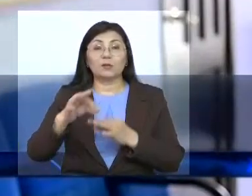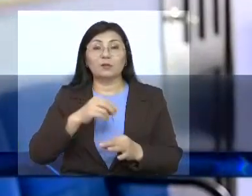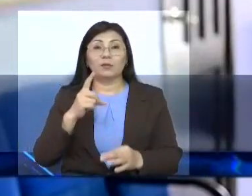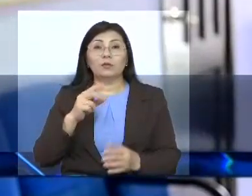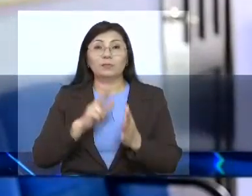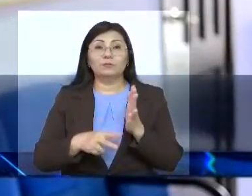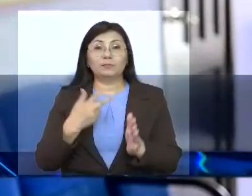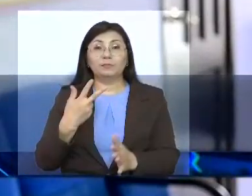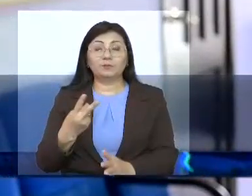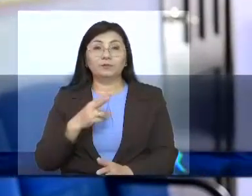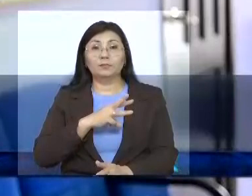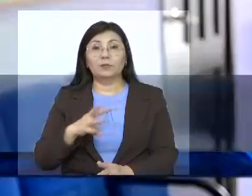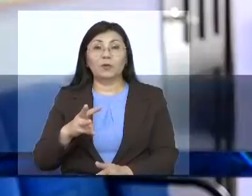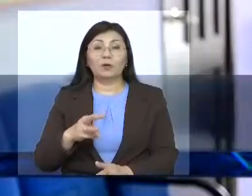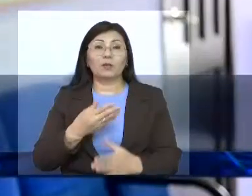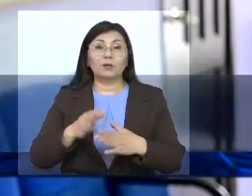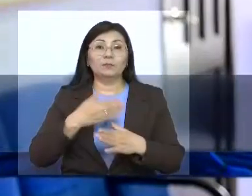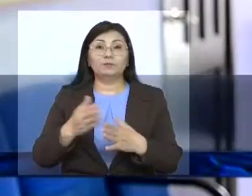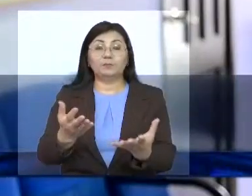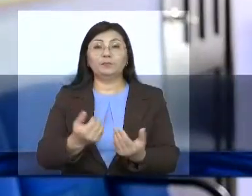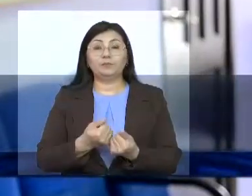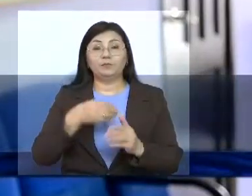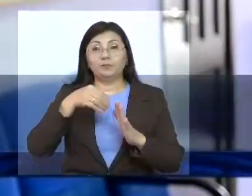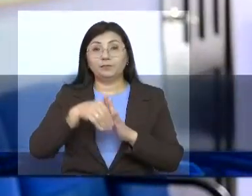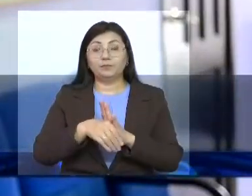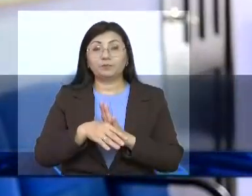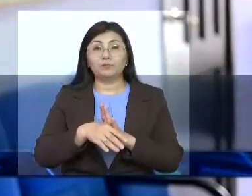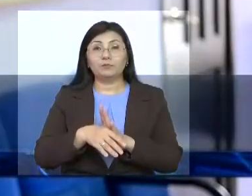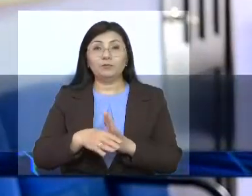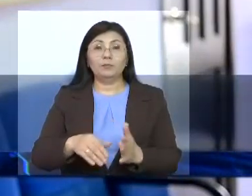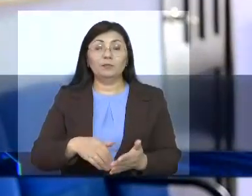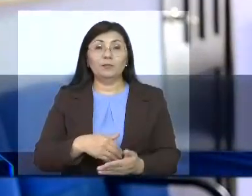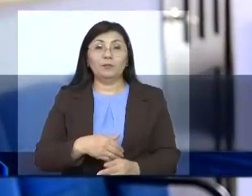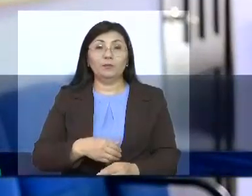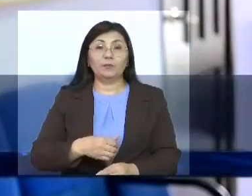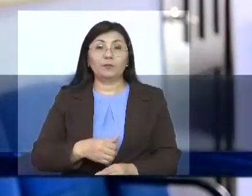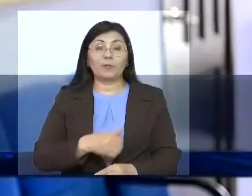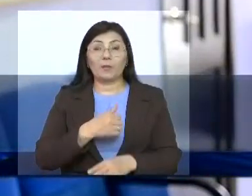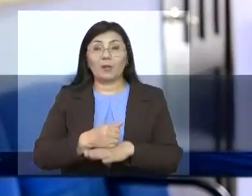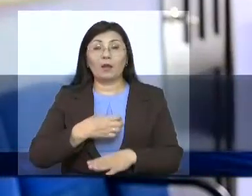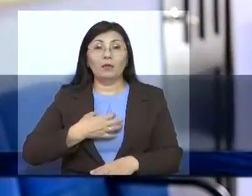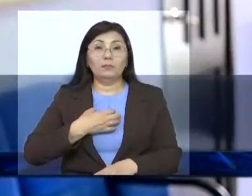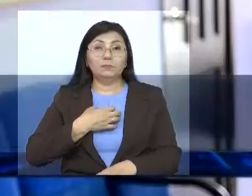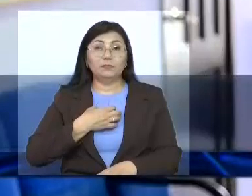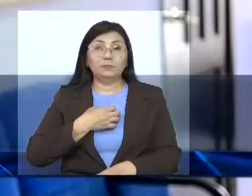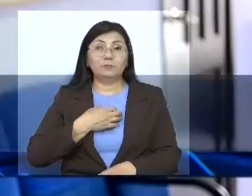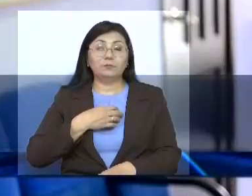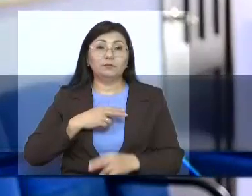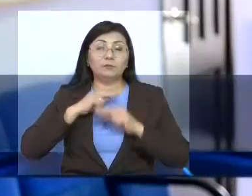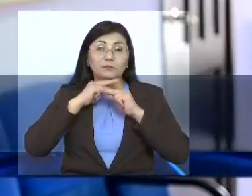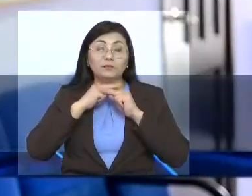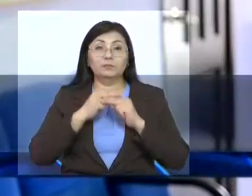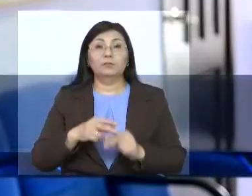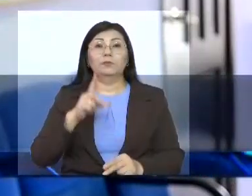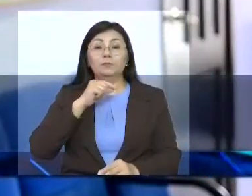миллионға несиелен алды. Оның ішінде енді біз қазір баса мәнді құс шаруашылығына беріп отырып,